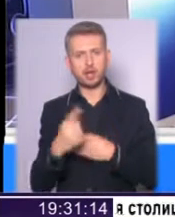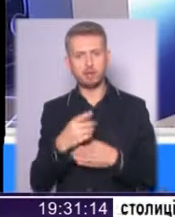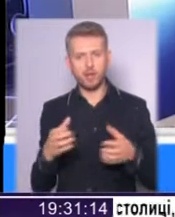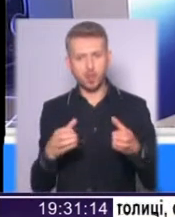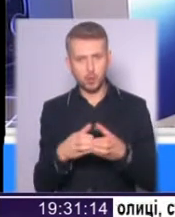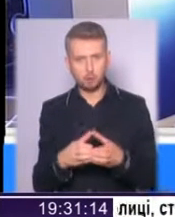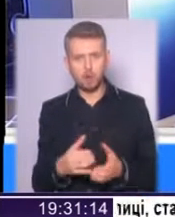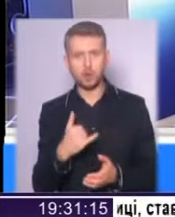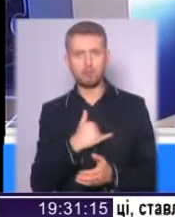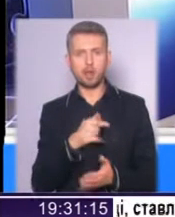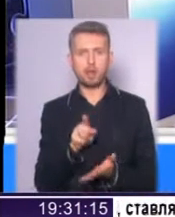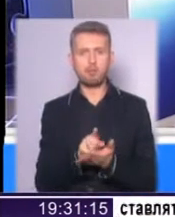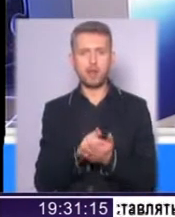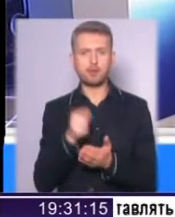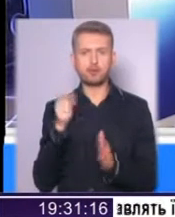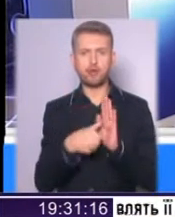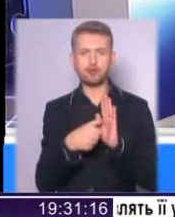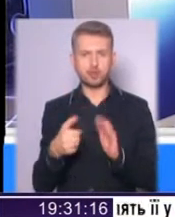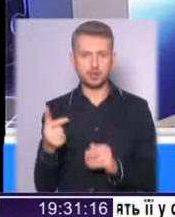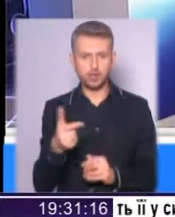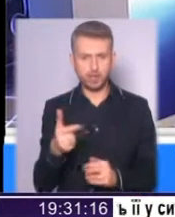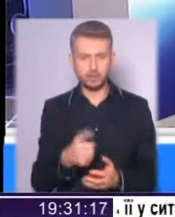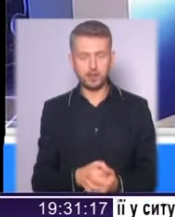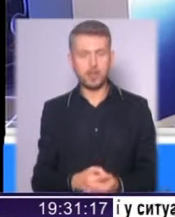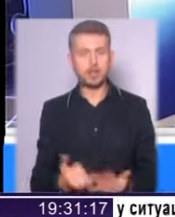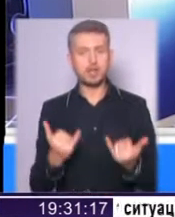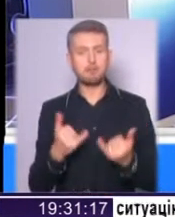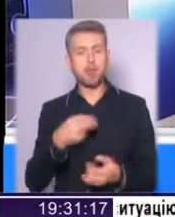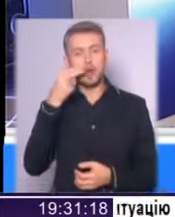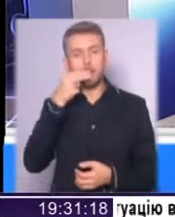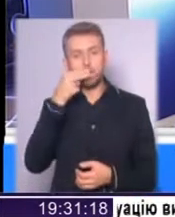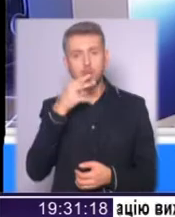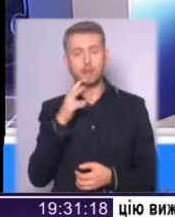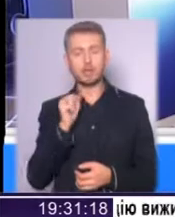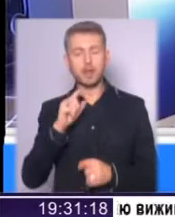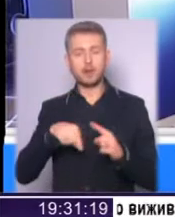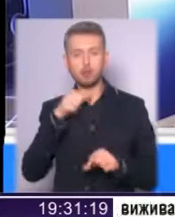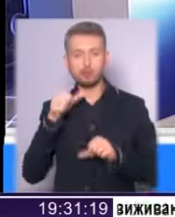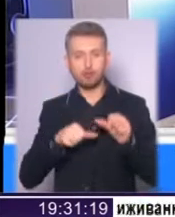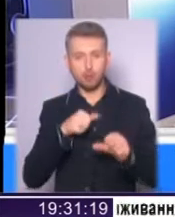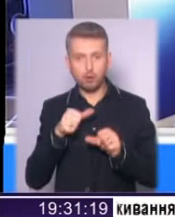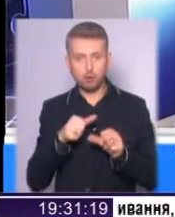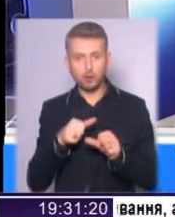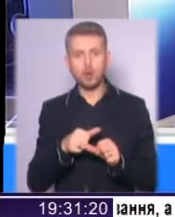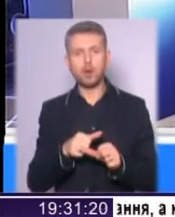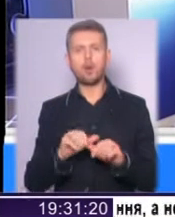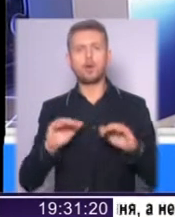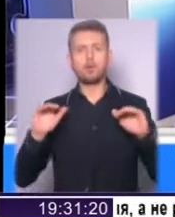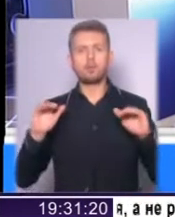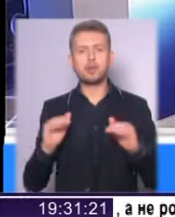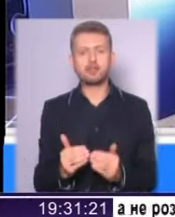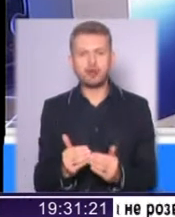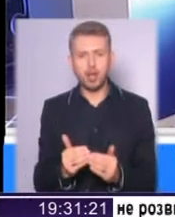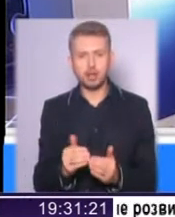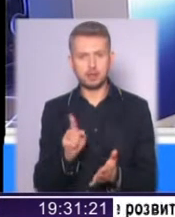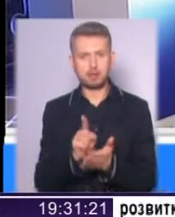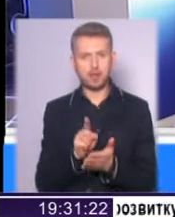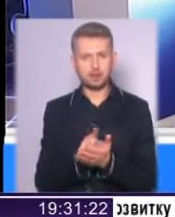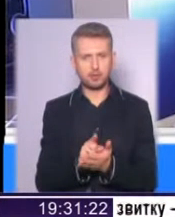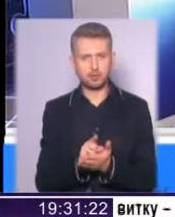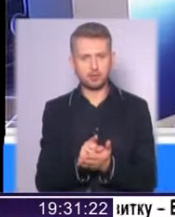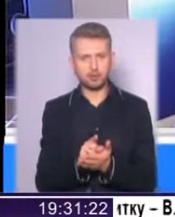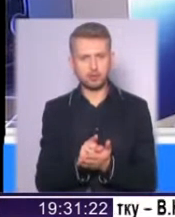слухати глядачів. Добрий вечір вам. Добрий вечір. Скажіть, будь ласка, я от этот участник старой